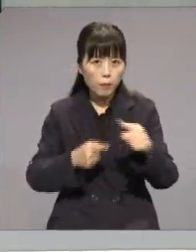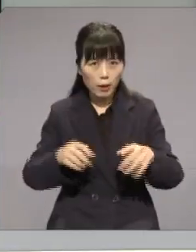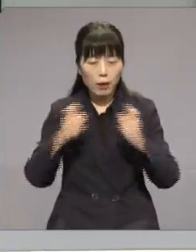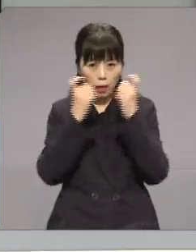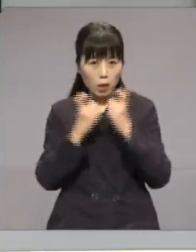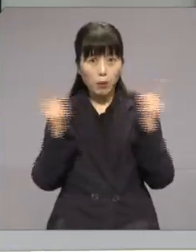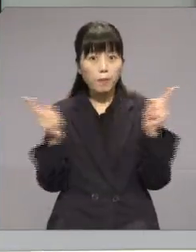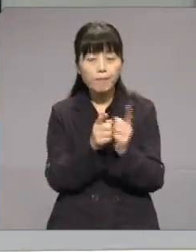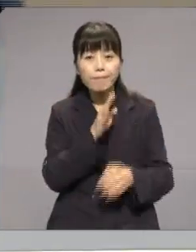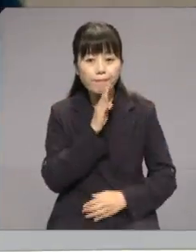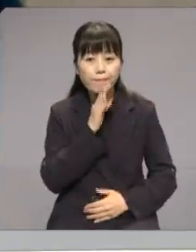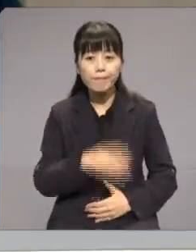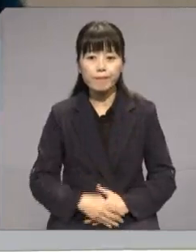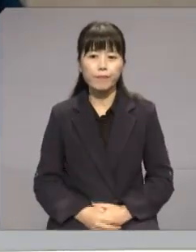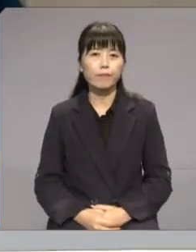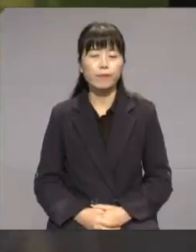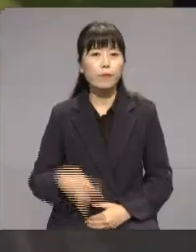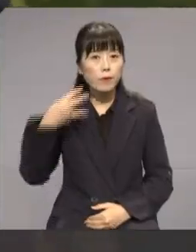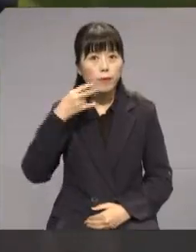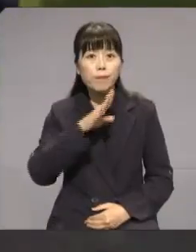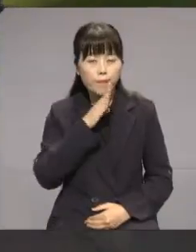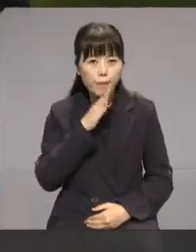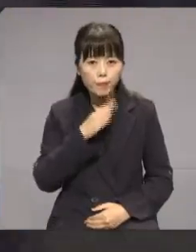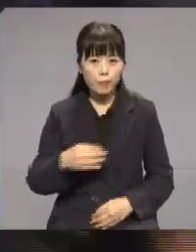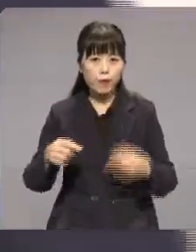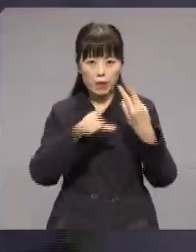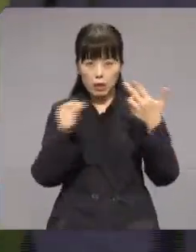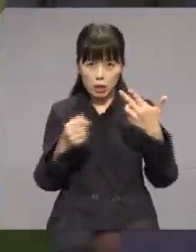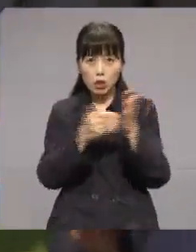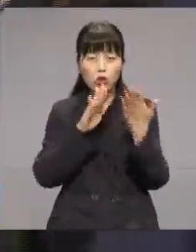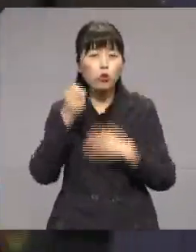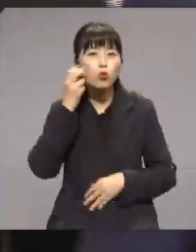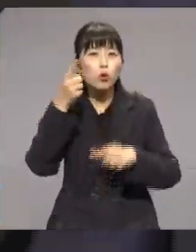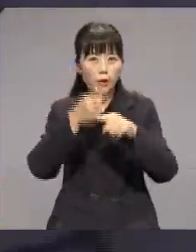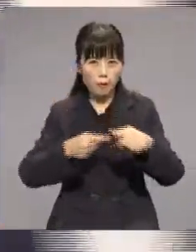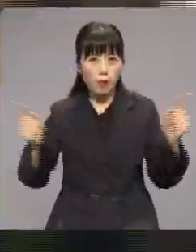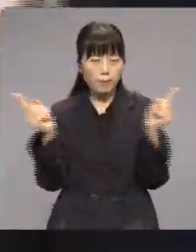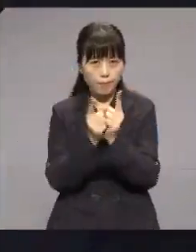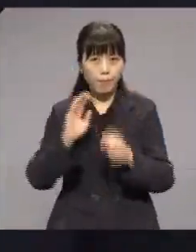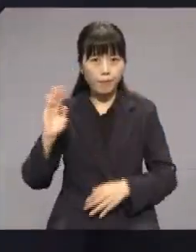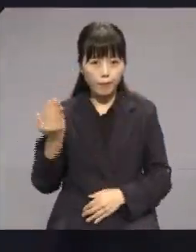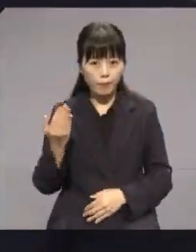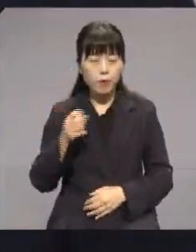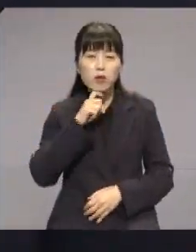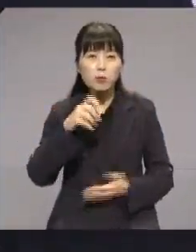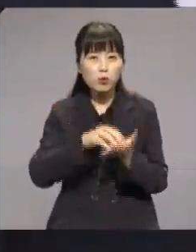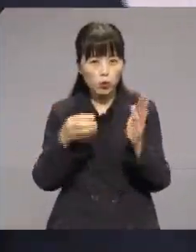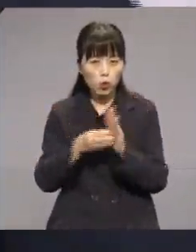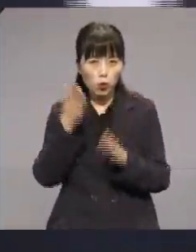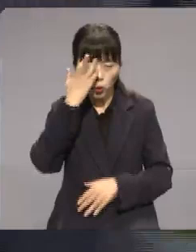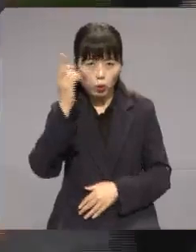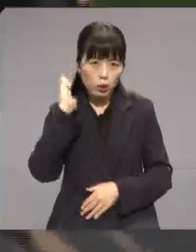개별 면담이었군요. 네, 그렇습니다. 지난 7월 이후 두 달 반 만에 만남이었습니다. 10분 정도